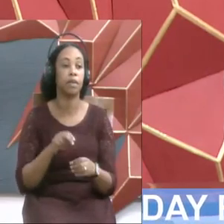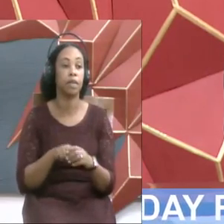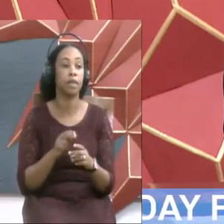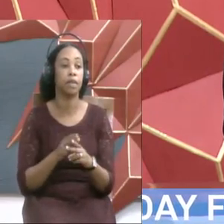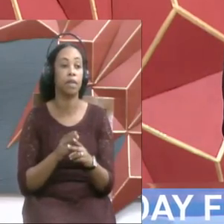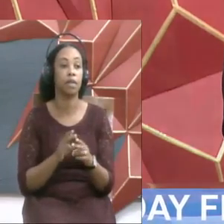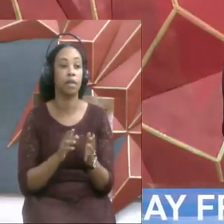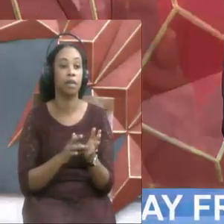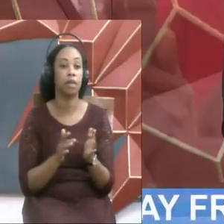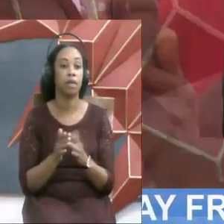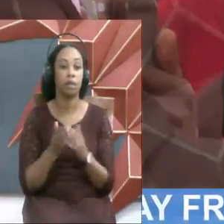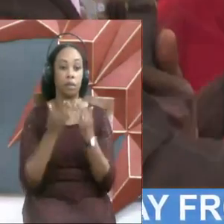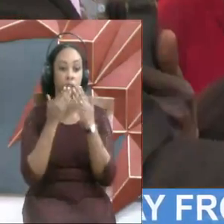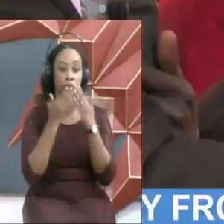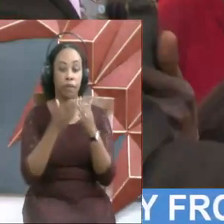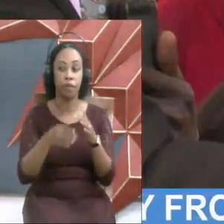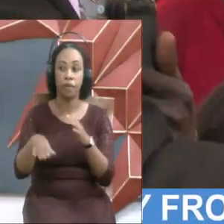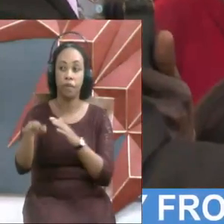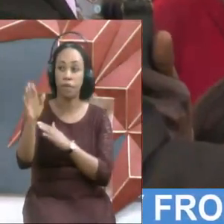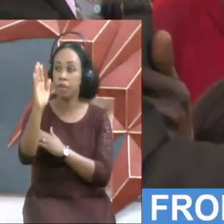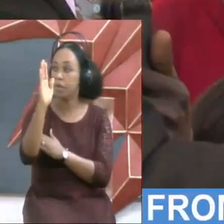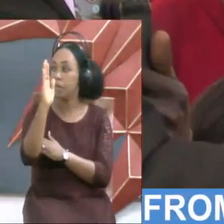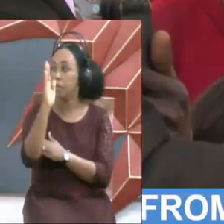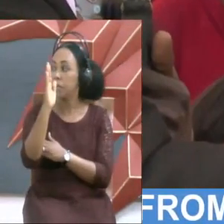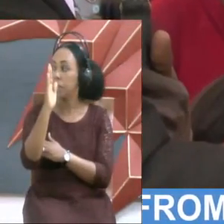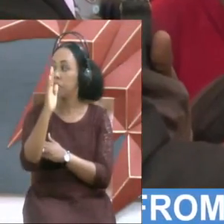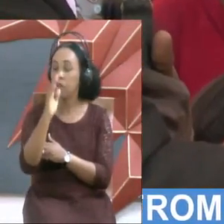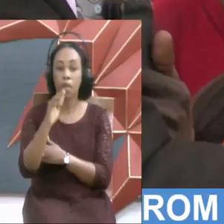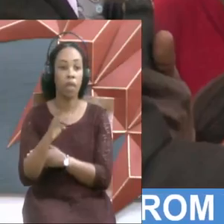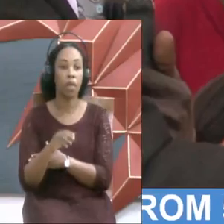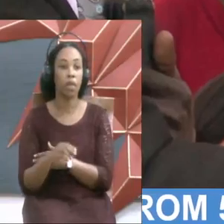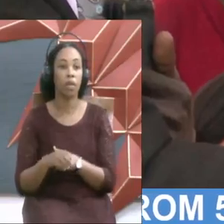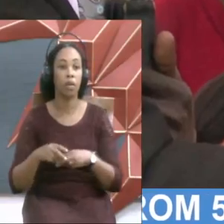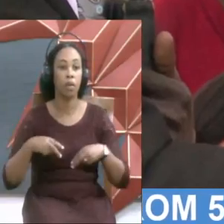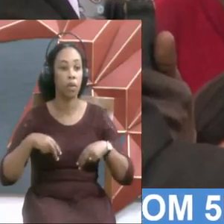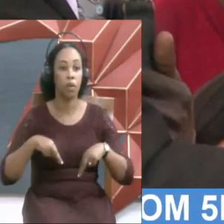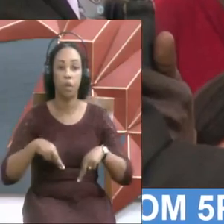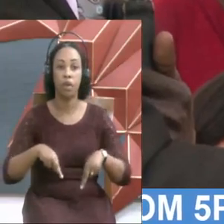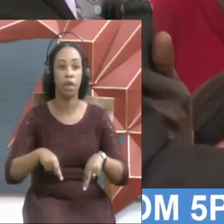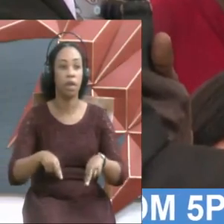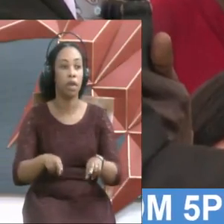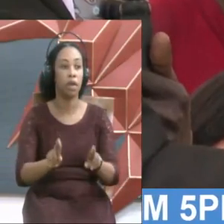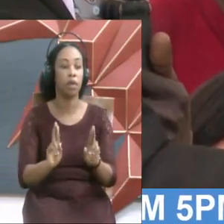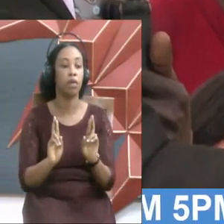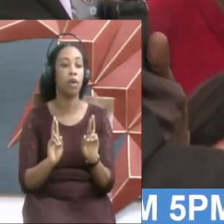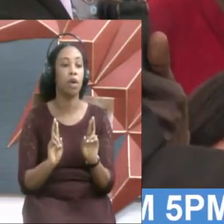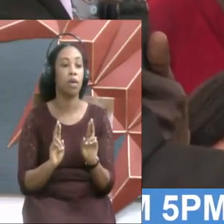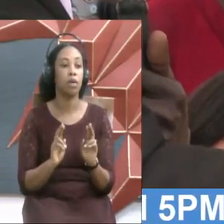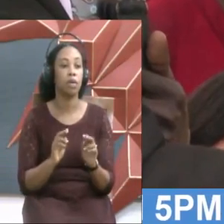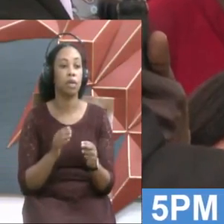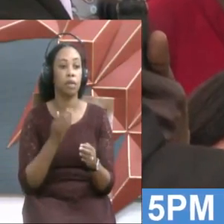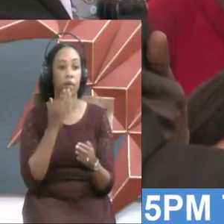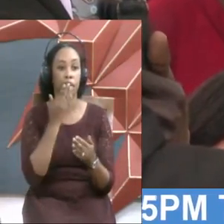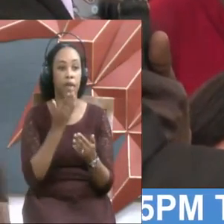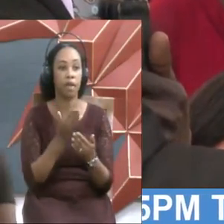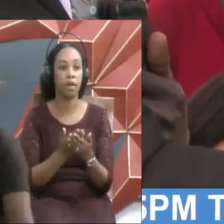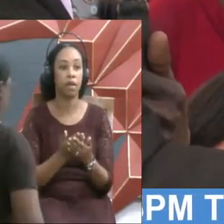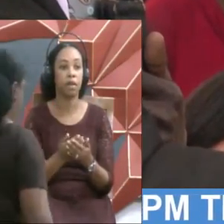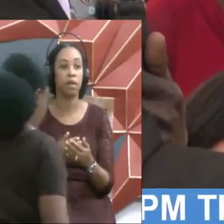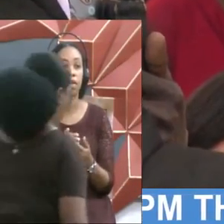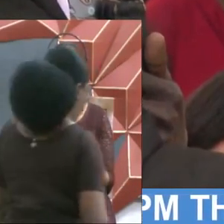Mais bien aimé, je vous salue dans le nom du Seigneur Jésus-Christ. Je remercie Dieu parce que le voyage que nous avons fait s'est bien